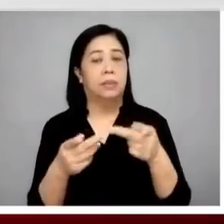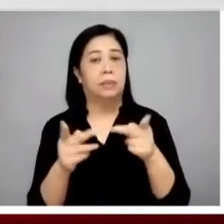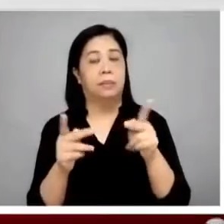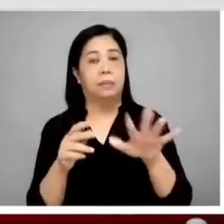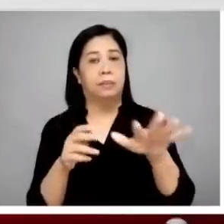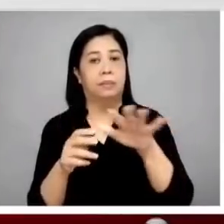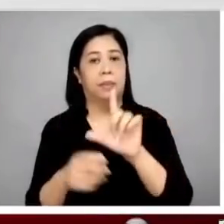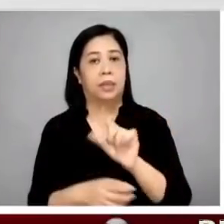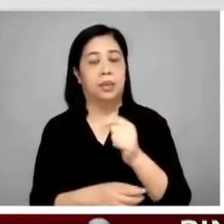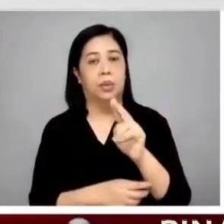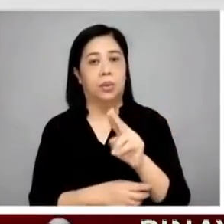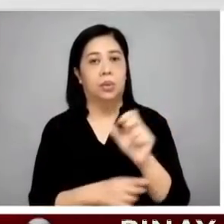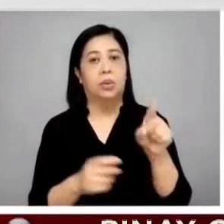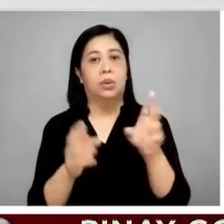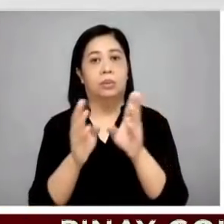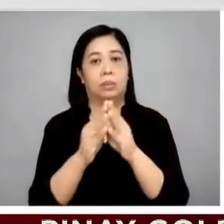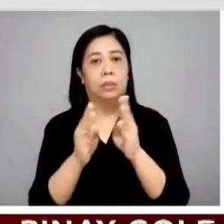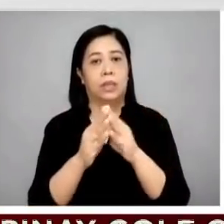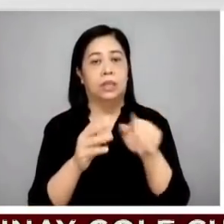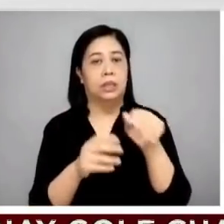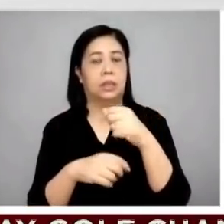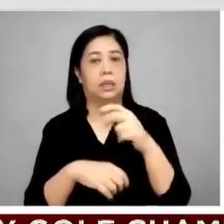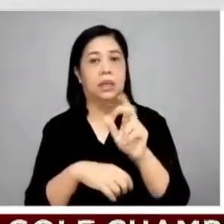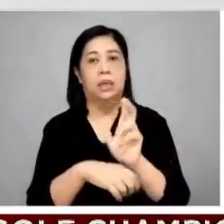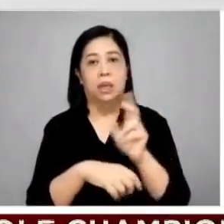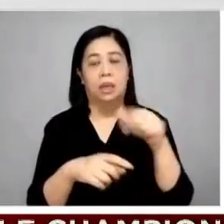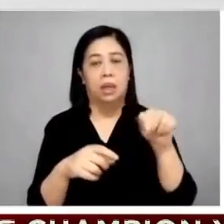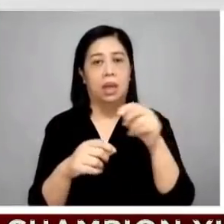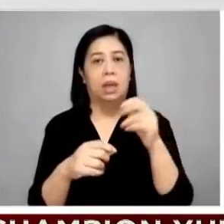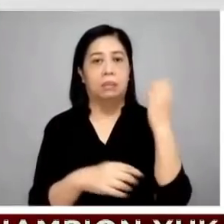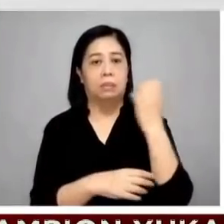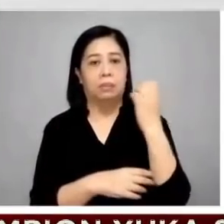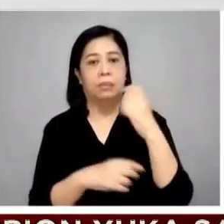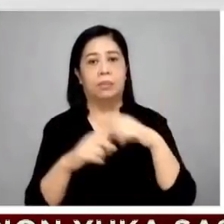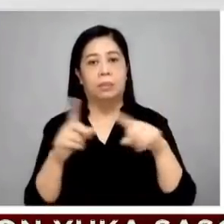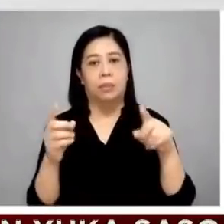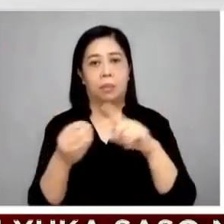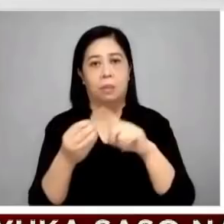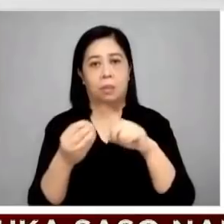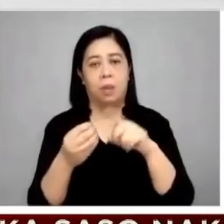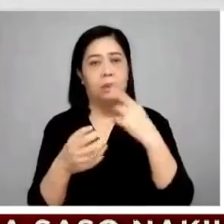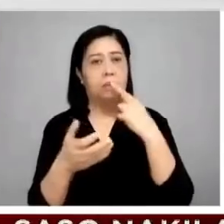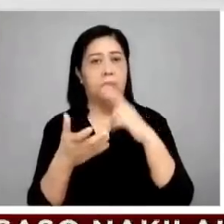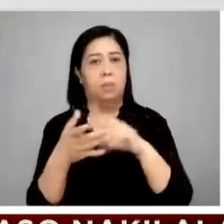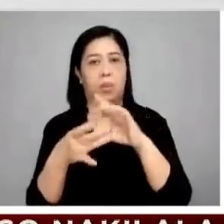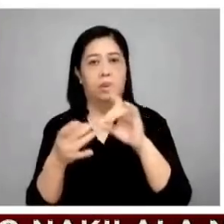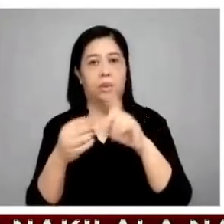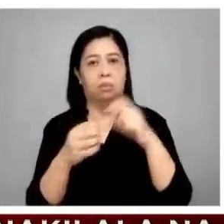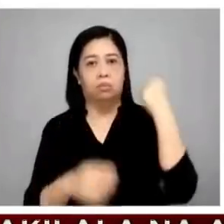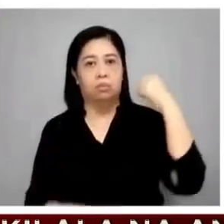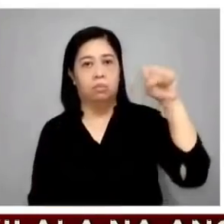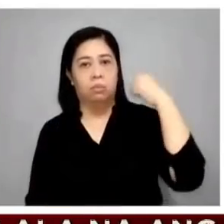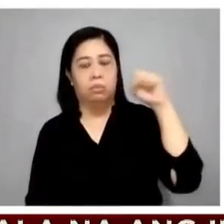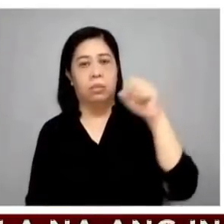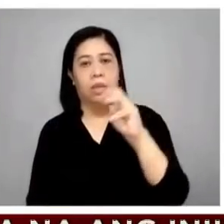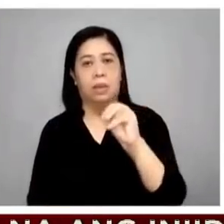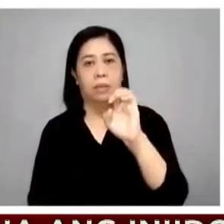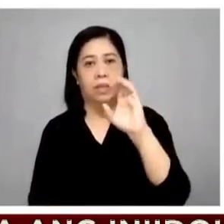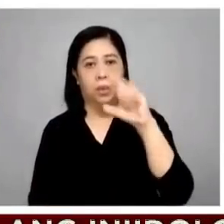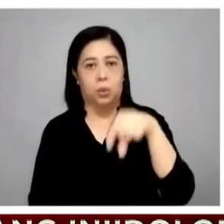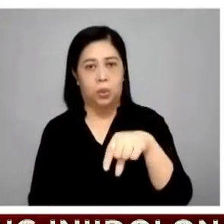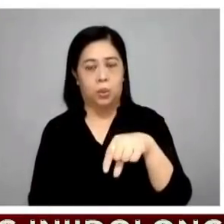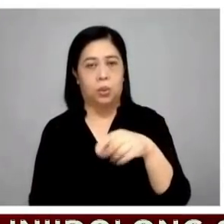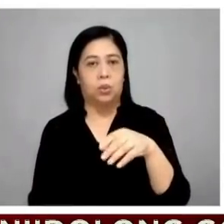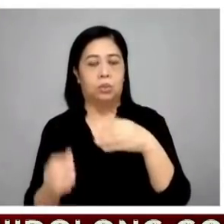pamahalaan, magpupulong ang Naga City Incident Management Team tungkol sa nai-report sa kanilang paglabag sa MECQ